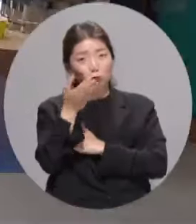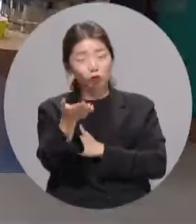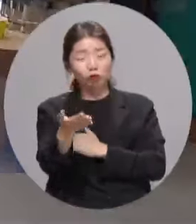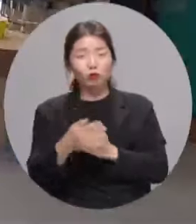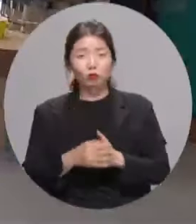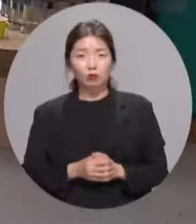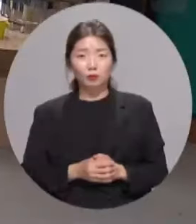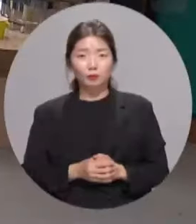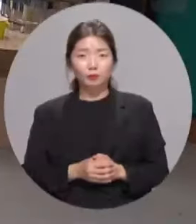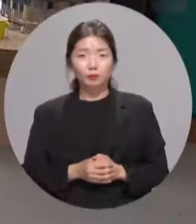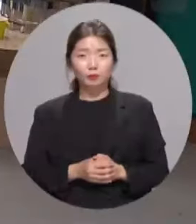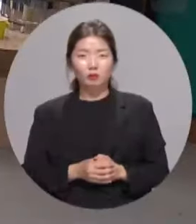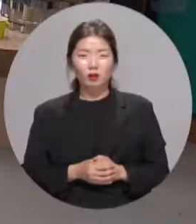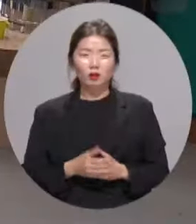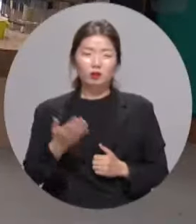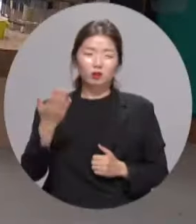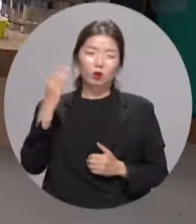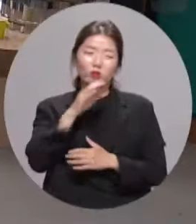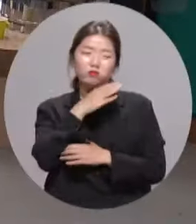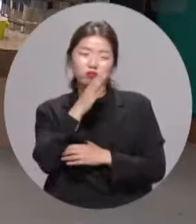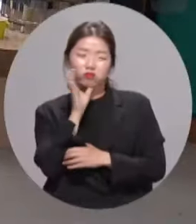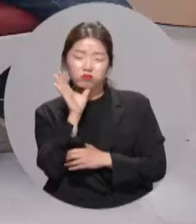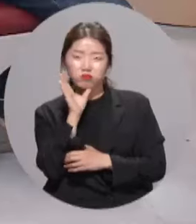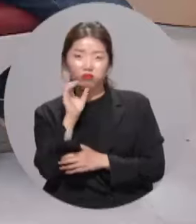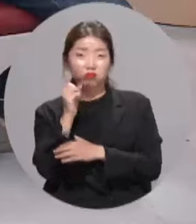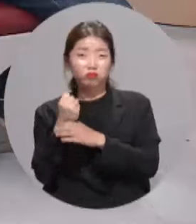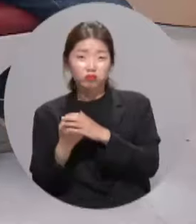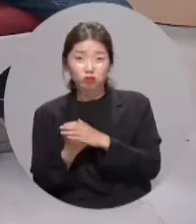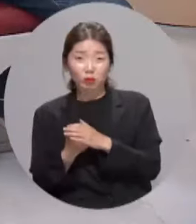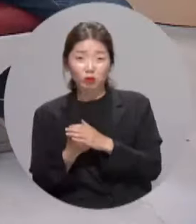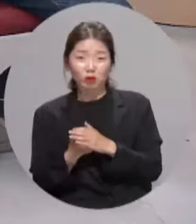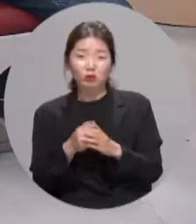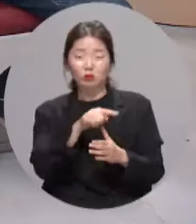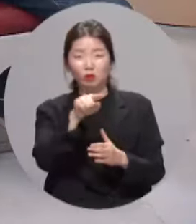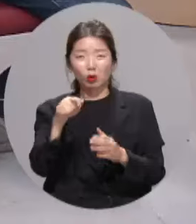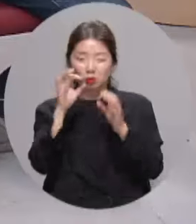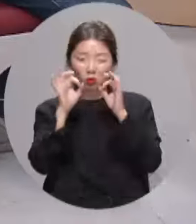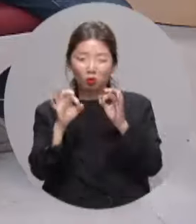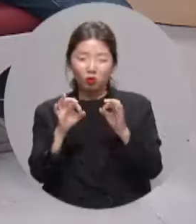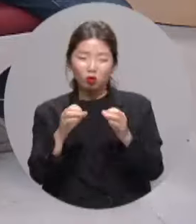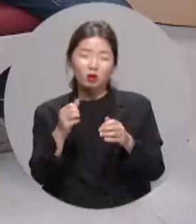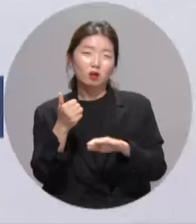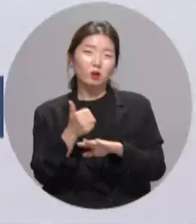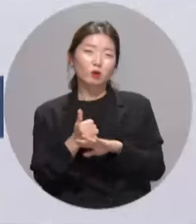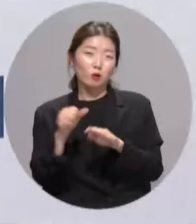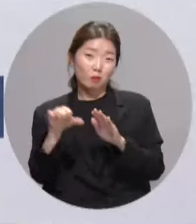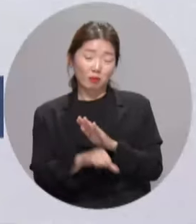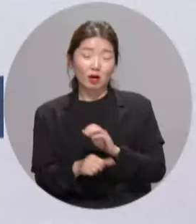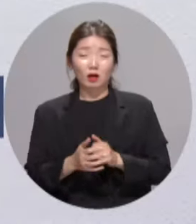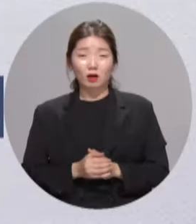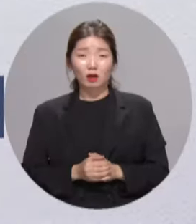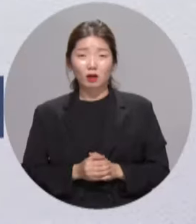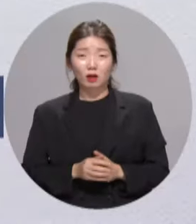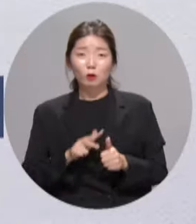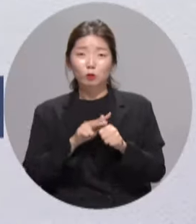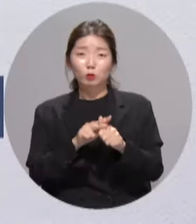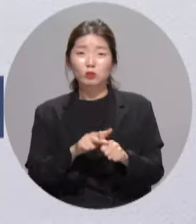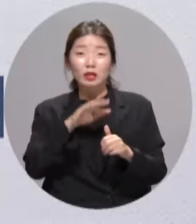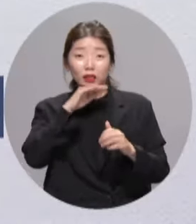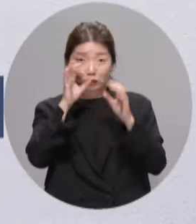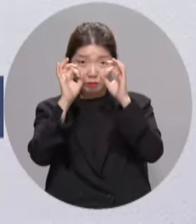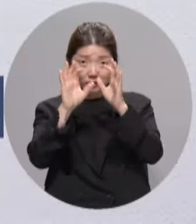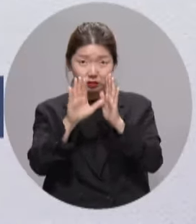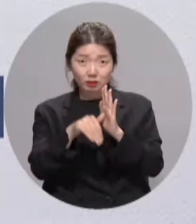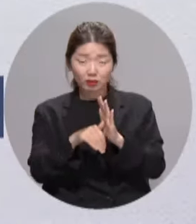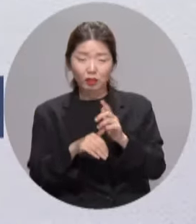있는 기성정치의 공고한 벽만 확인한 채 고배를 마셨습니다. 실제 이번 총선 후보자 연령을